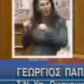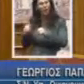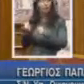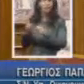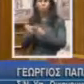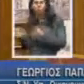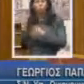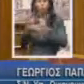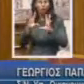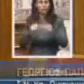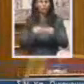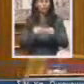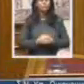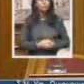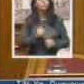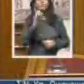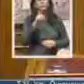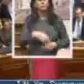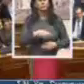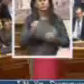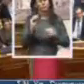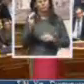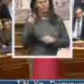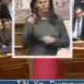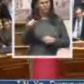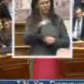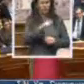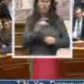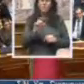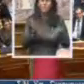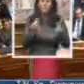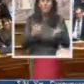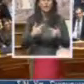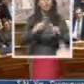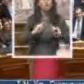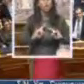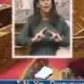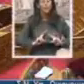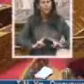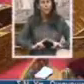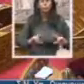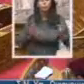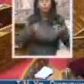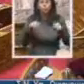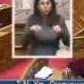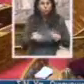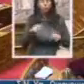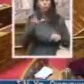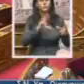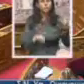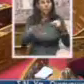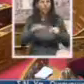μισθών στο δημόσιο. Κυρίες και κύριοι βουλευτές, κανένας από εμάς εδώ δεν είναι ευχαριστημένος με το πώς συζητείται και αποφασίζεται στη